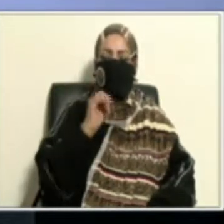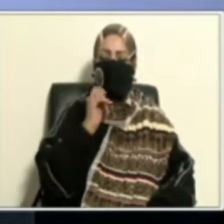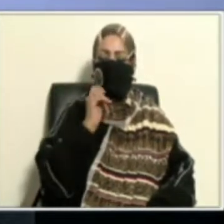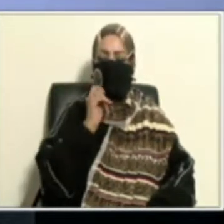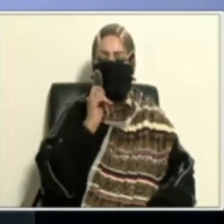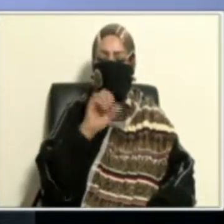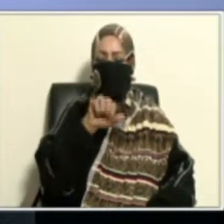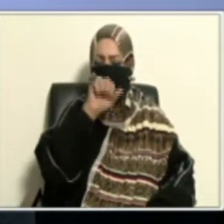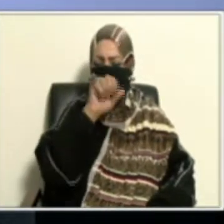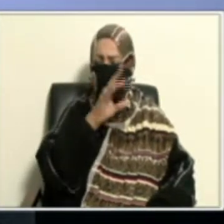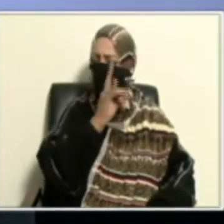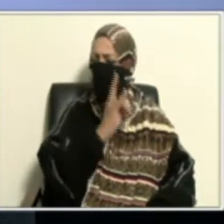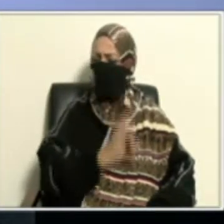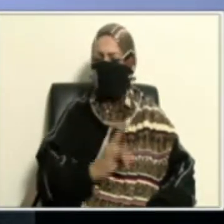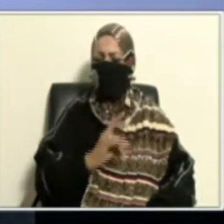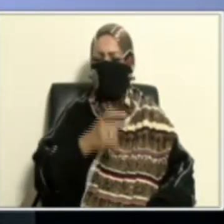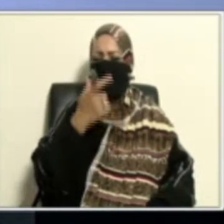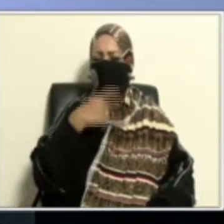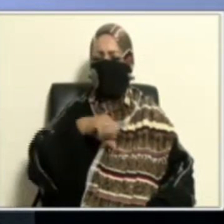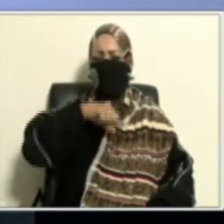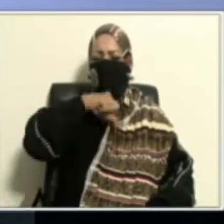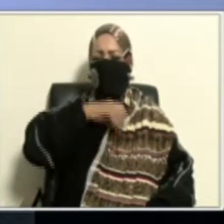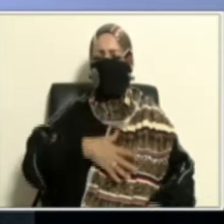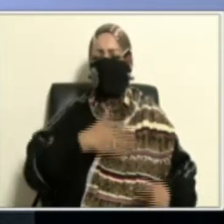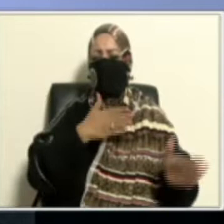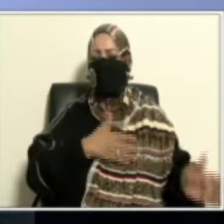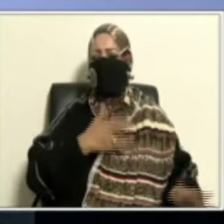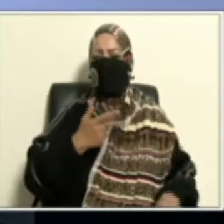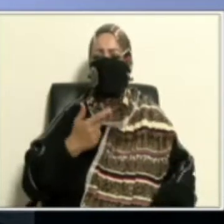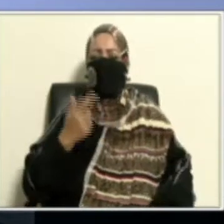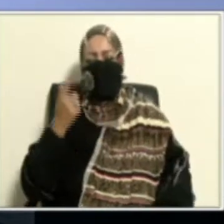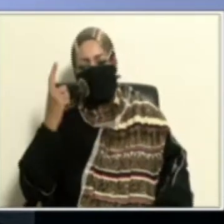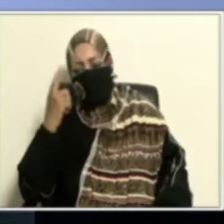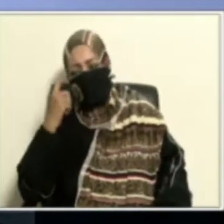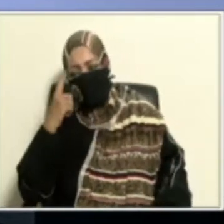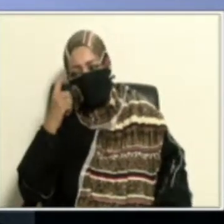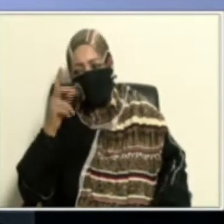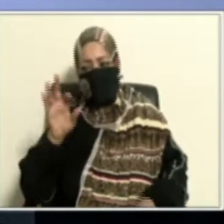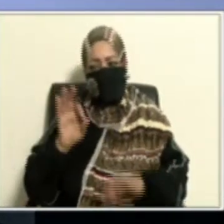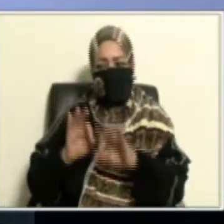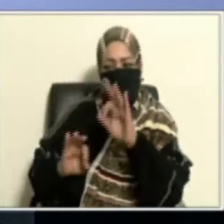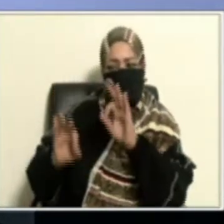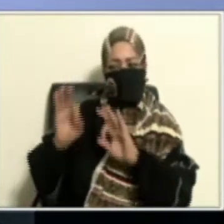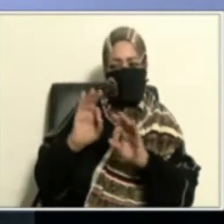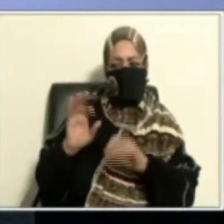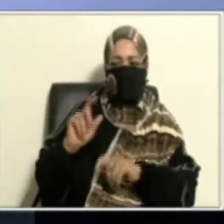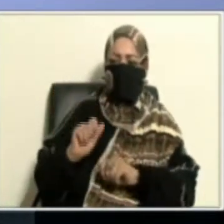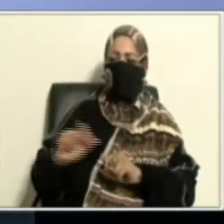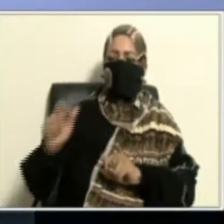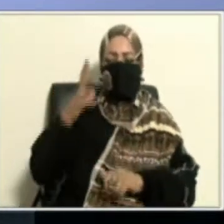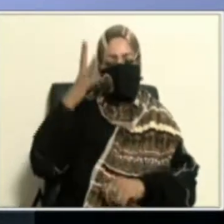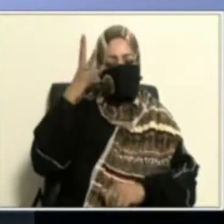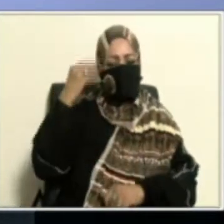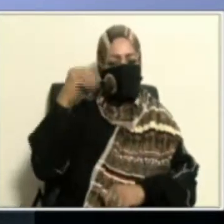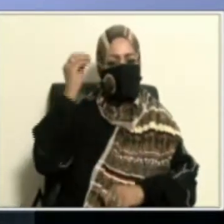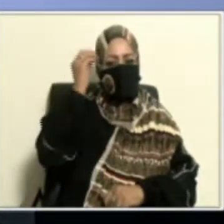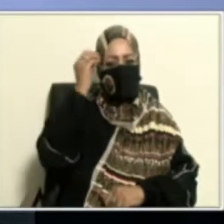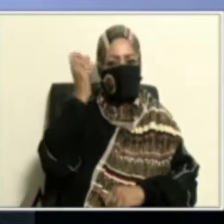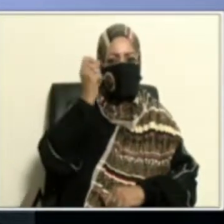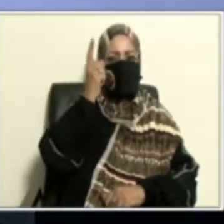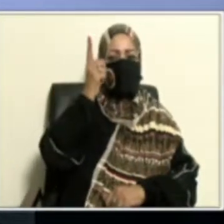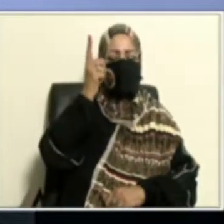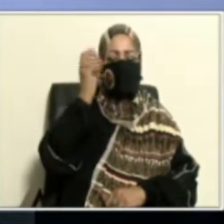فاهمين. عدم فهم في الموضوع حدايا خلينا في دوامه نسال في عده علماء ومشايخ بارك الله